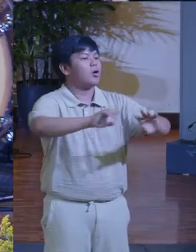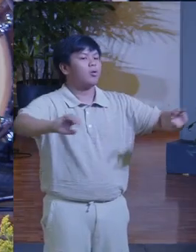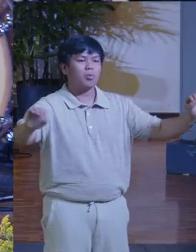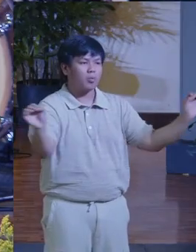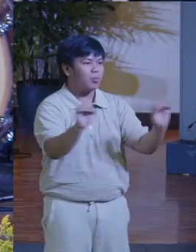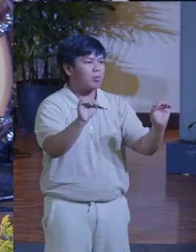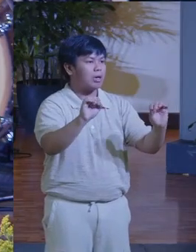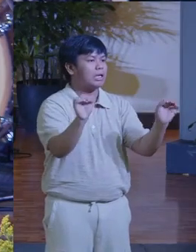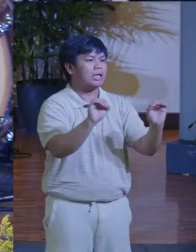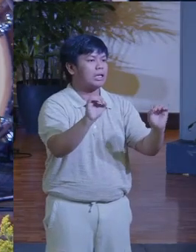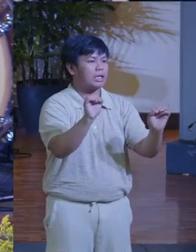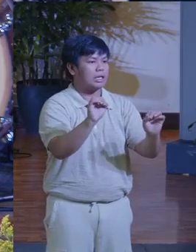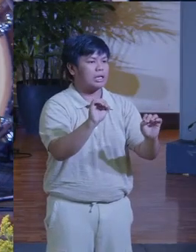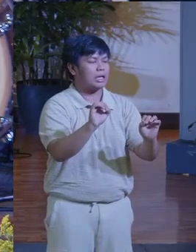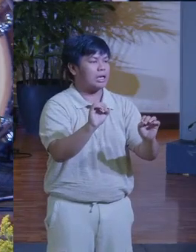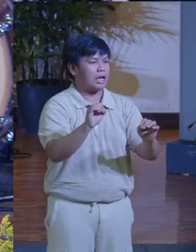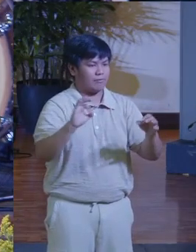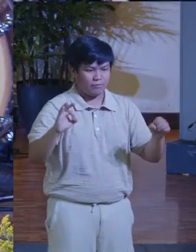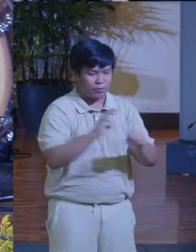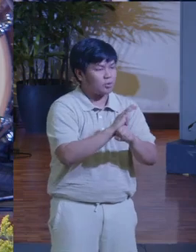may kaligtasan.